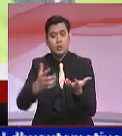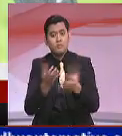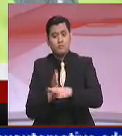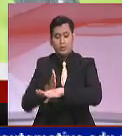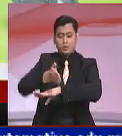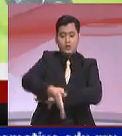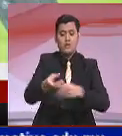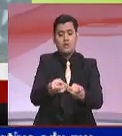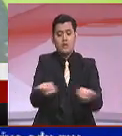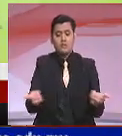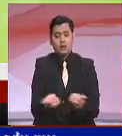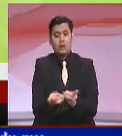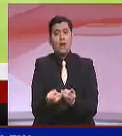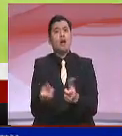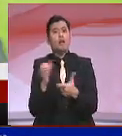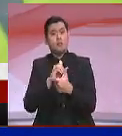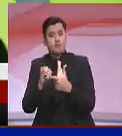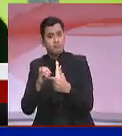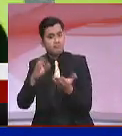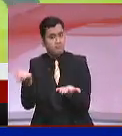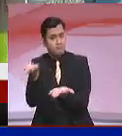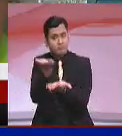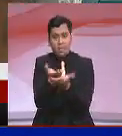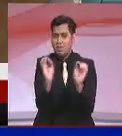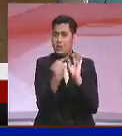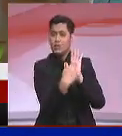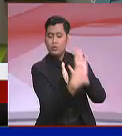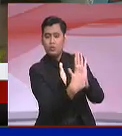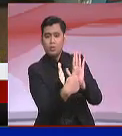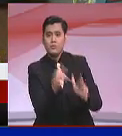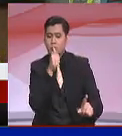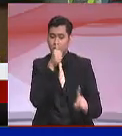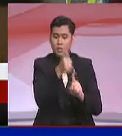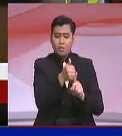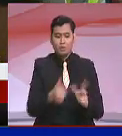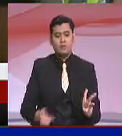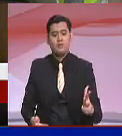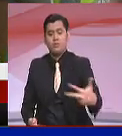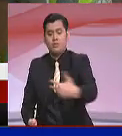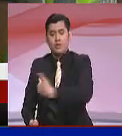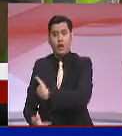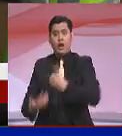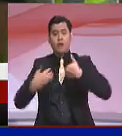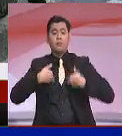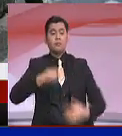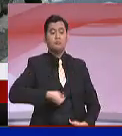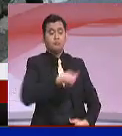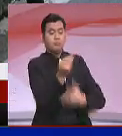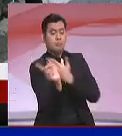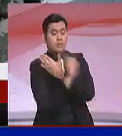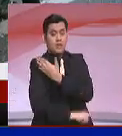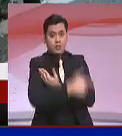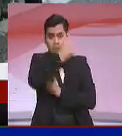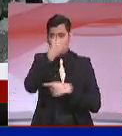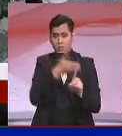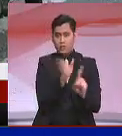merentas daerah atau dokumen diarah untuk berpatah balik. Tidak kurang juga yang disaman berikutan kesalahan-kesalahan ingkar arahan